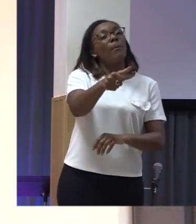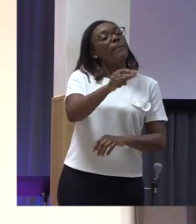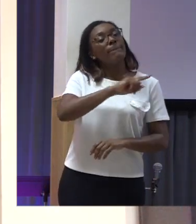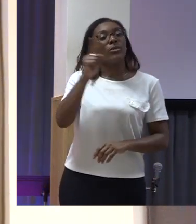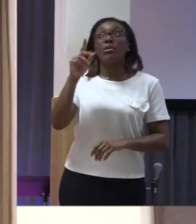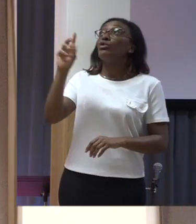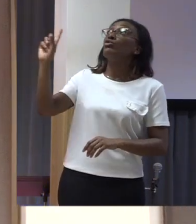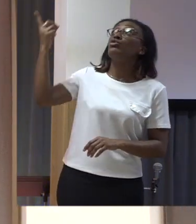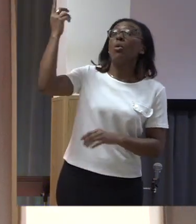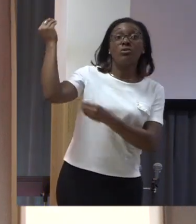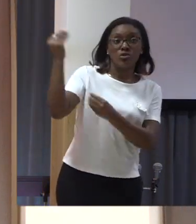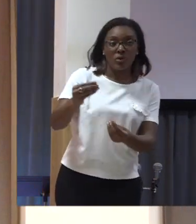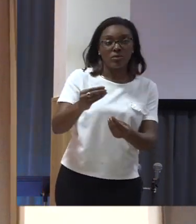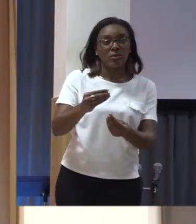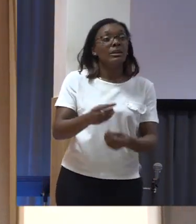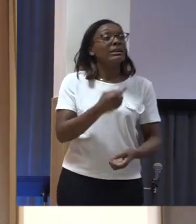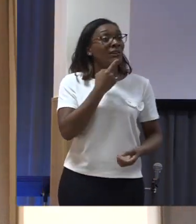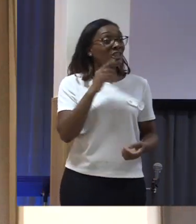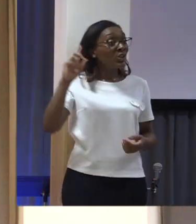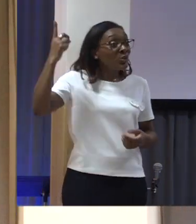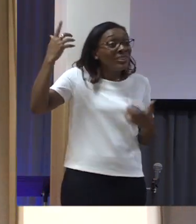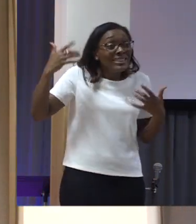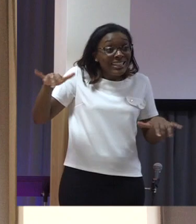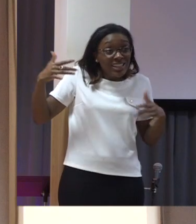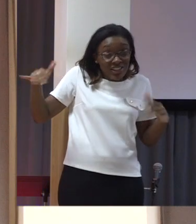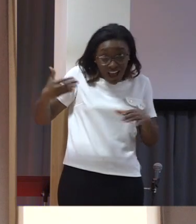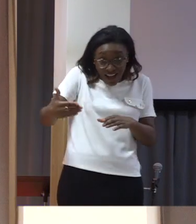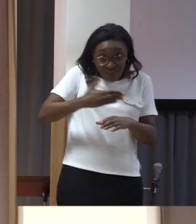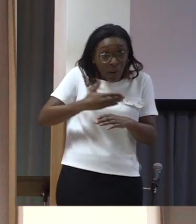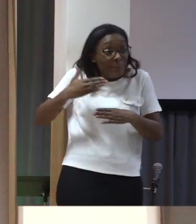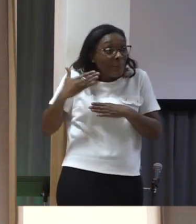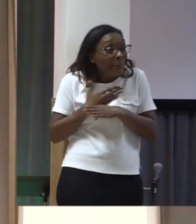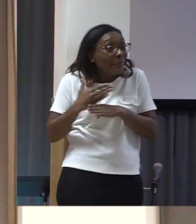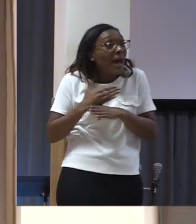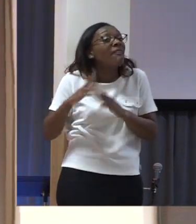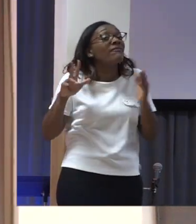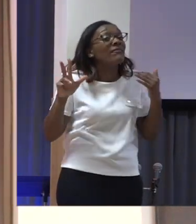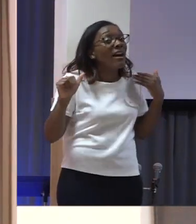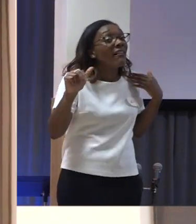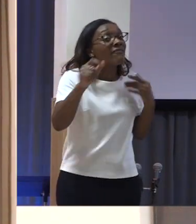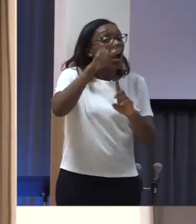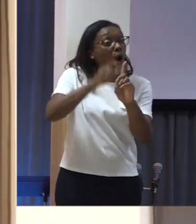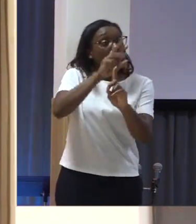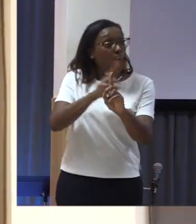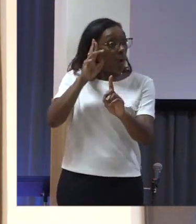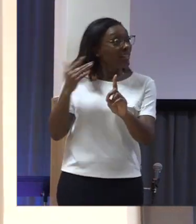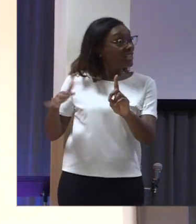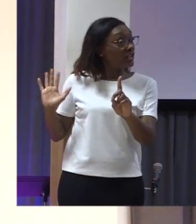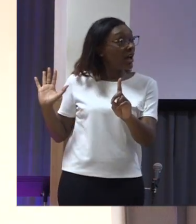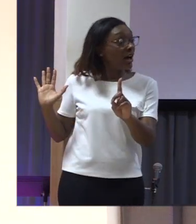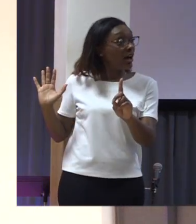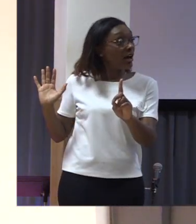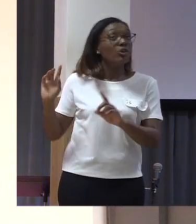L'instauration de la royauté avait déjà été planifiée par Dieu. C'était une loi que l'Éternel avait